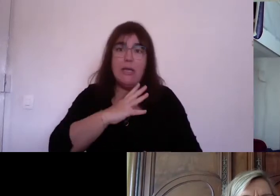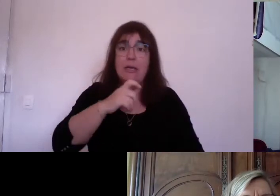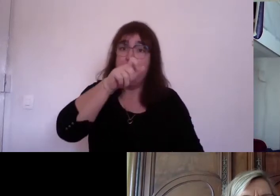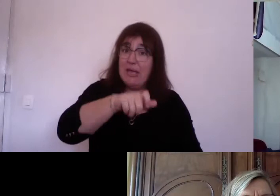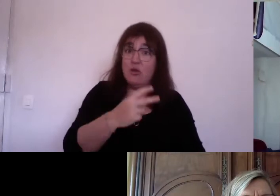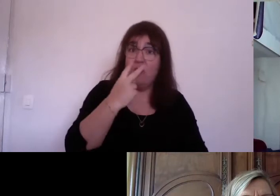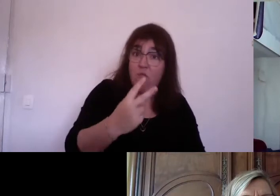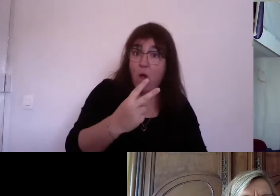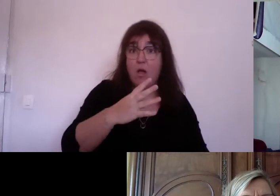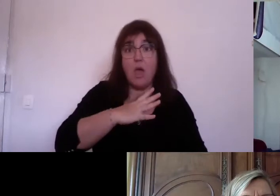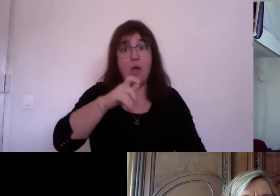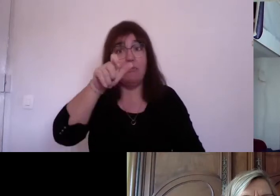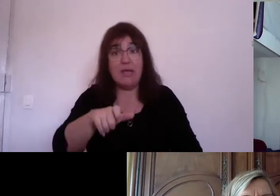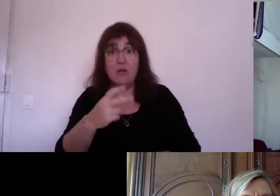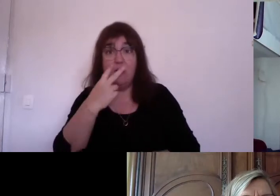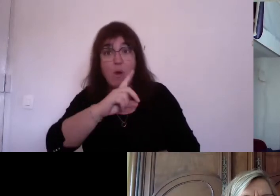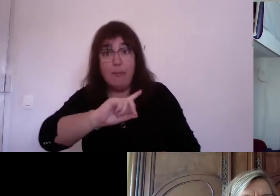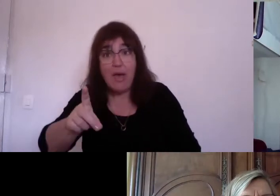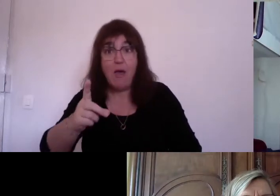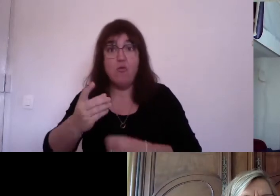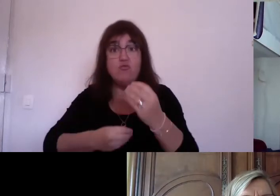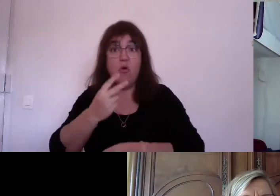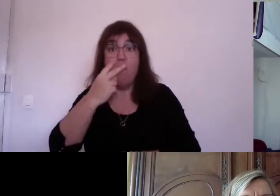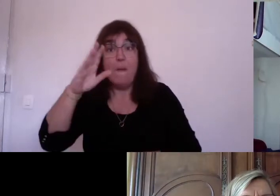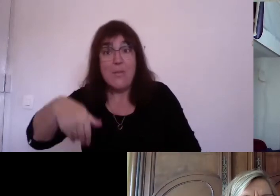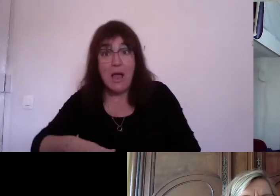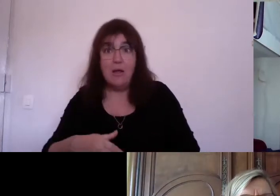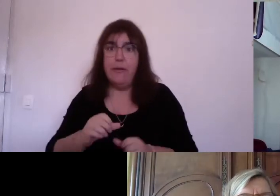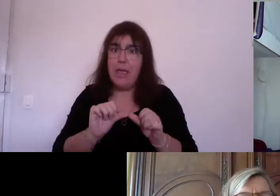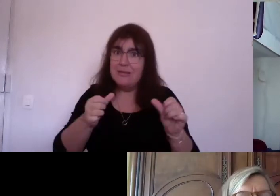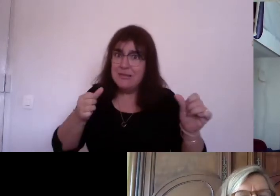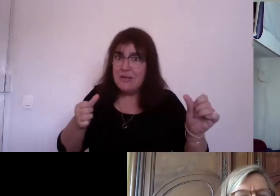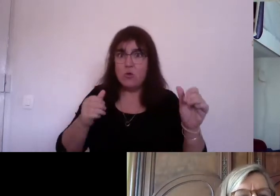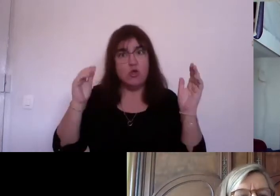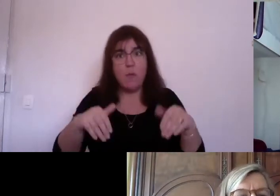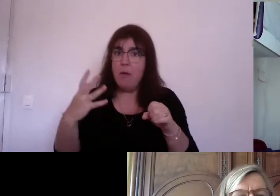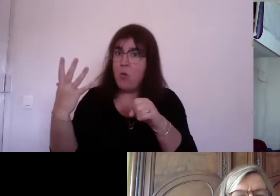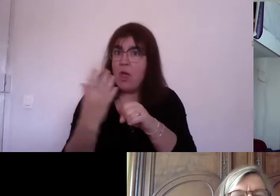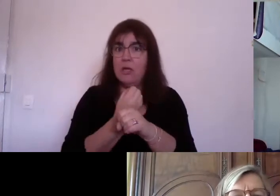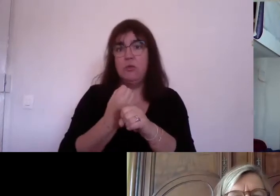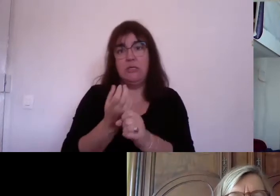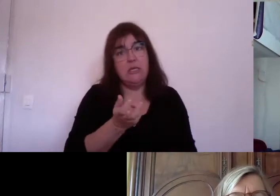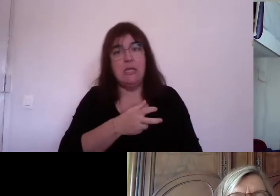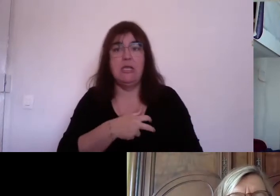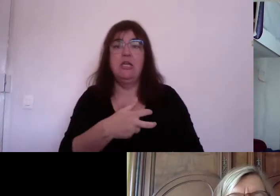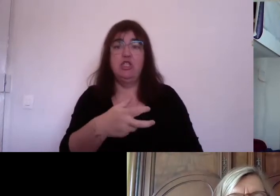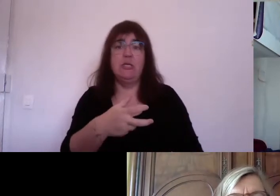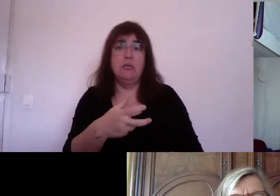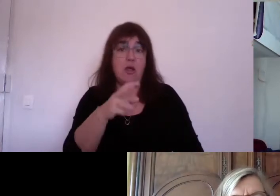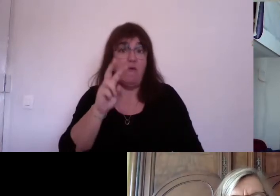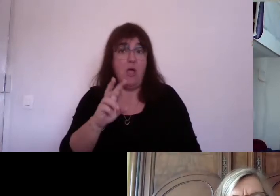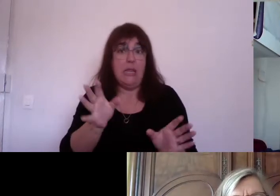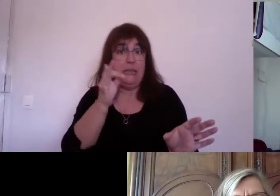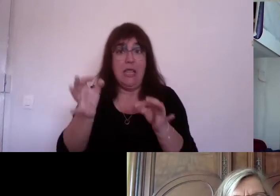peu. Et bien, finalement, on a pu le faire à distance et ça a été à chaque fois très riche. Donc voilà, c'est une découverte